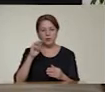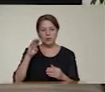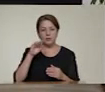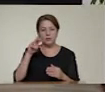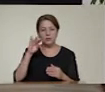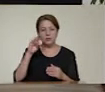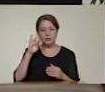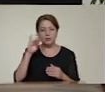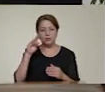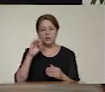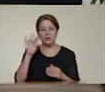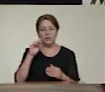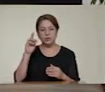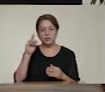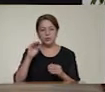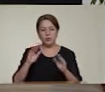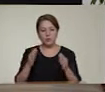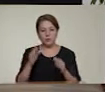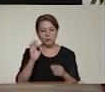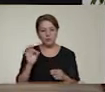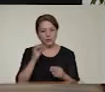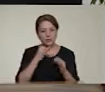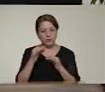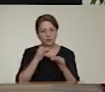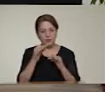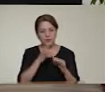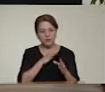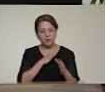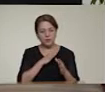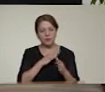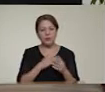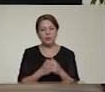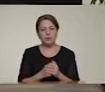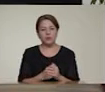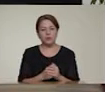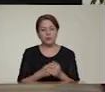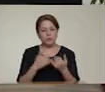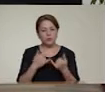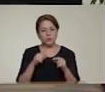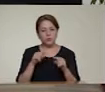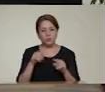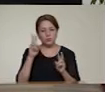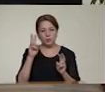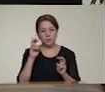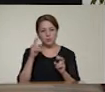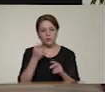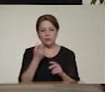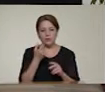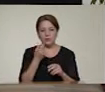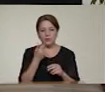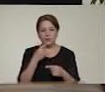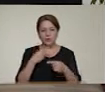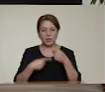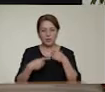ijtimoiy hodisa ekanligi haqida bir qancha suhbatlar olib borgan edik. Keling shu mavzuga bir oz